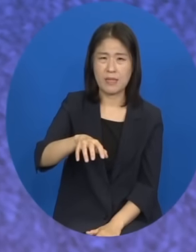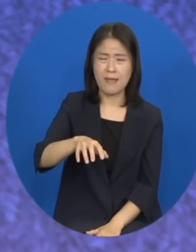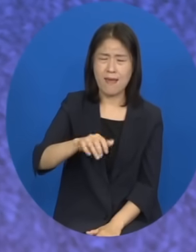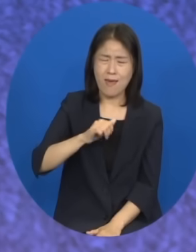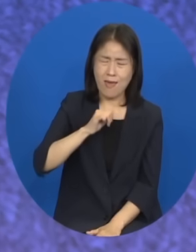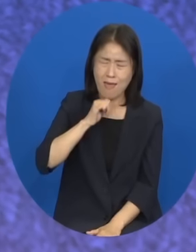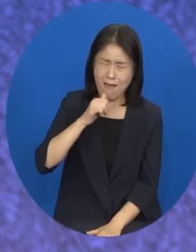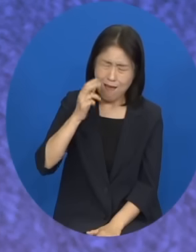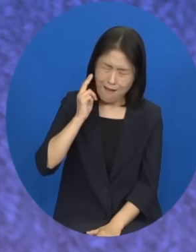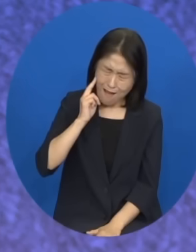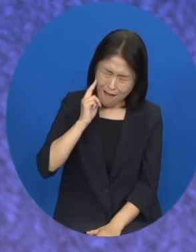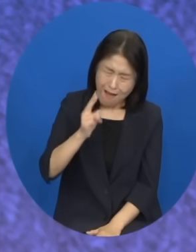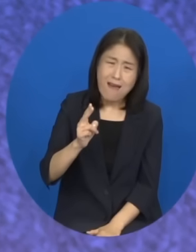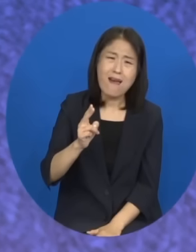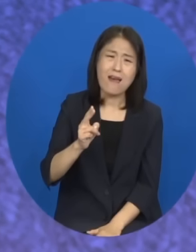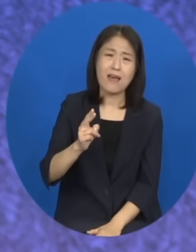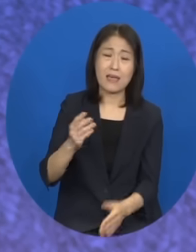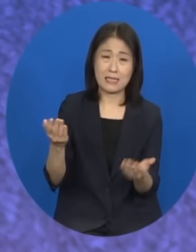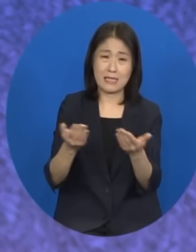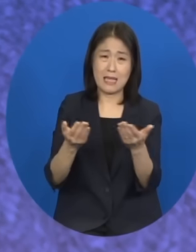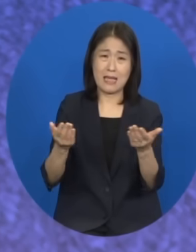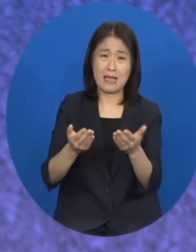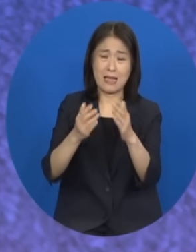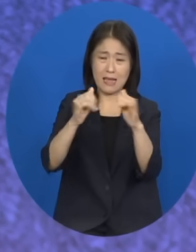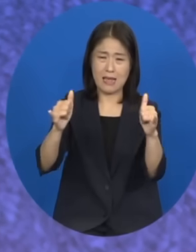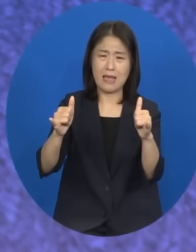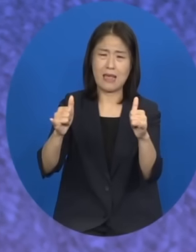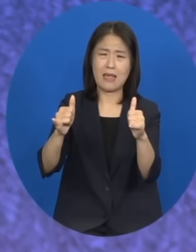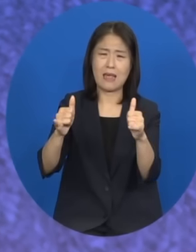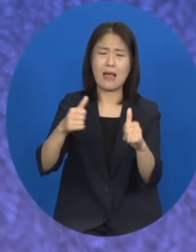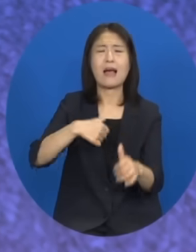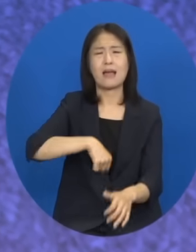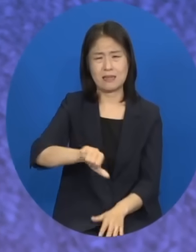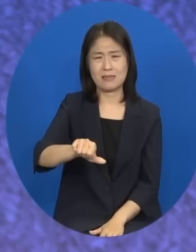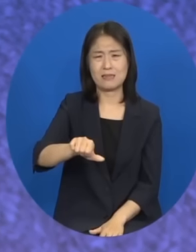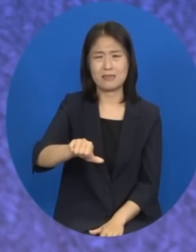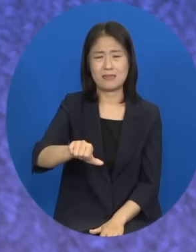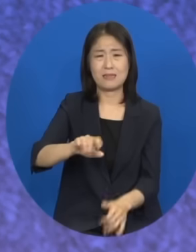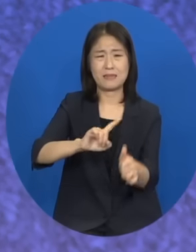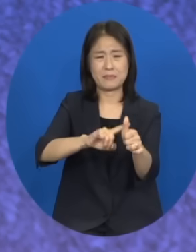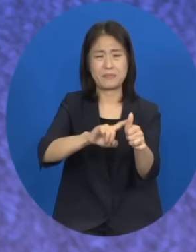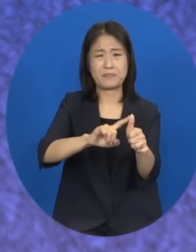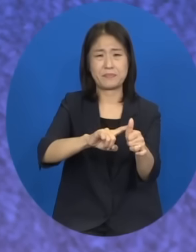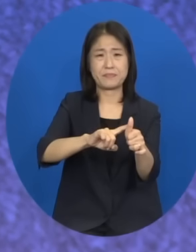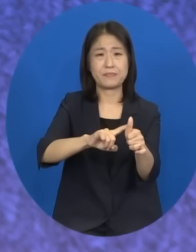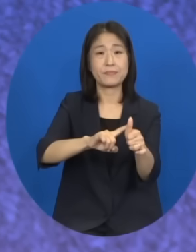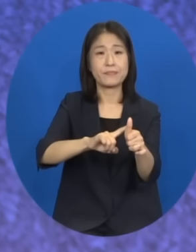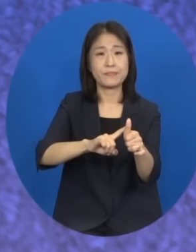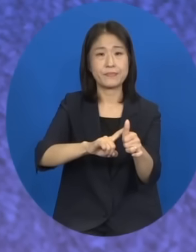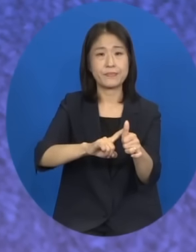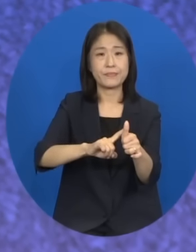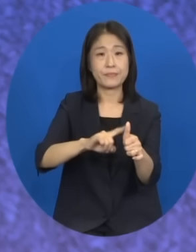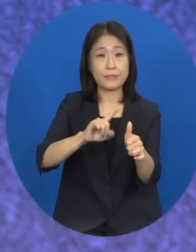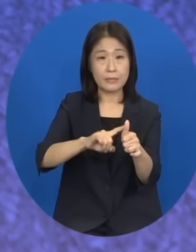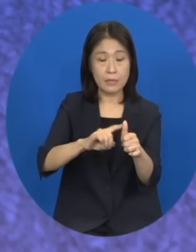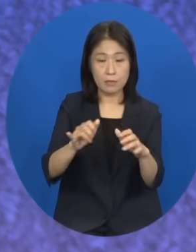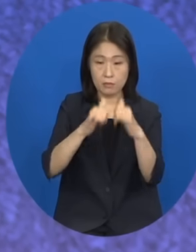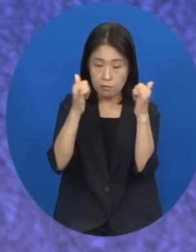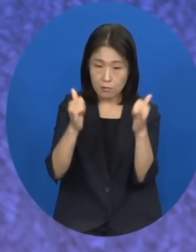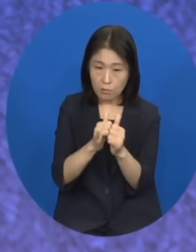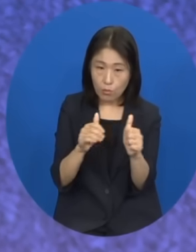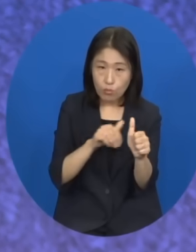찢어지게 가난한 노동자의 집안의 아들이었습니다. 그때 당시에 사회 분위기나 교회